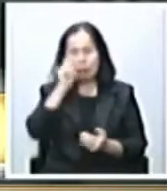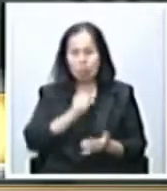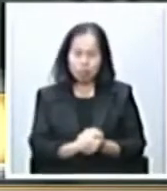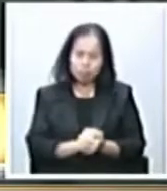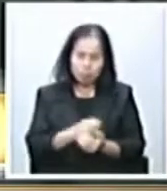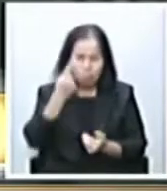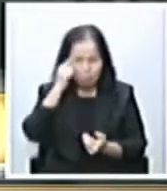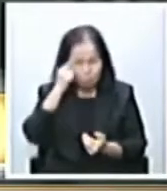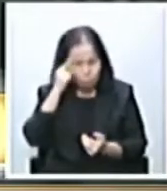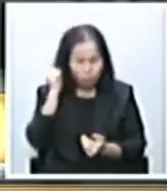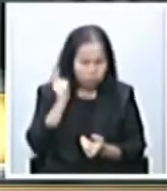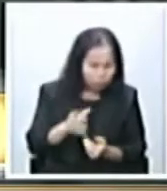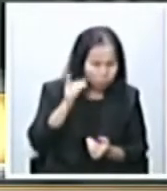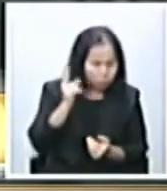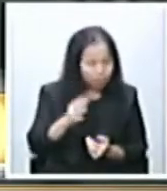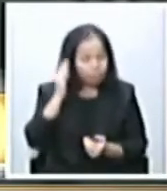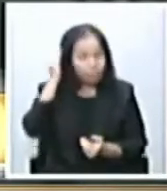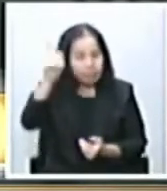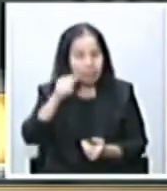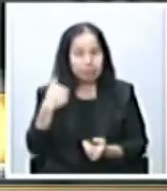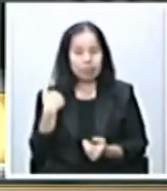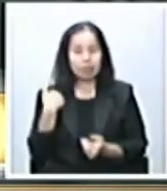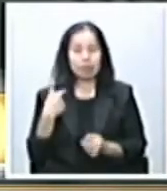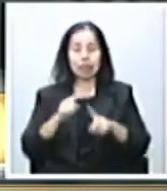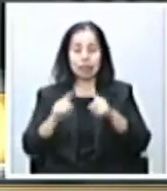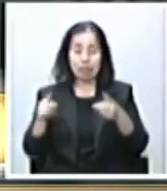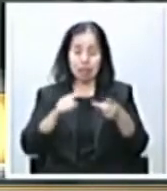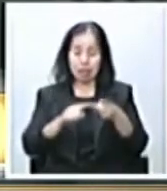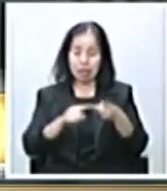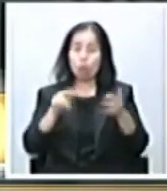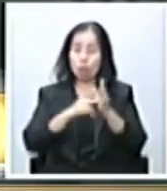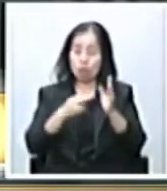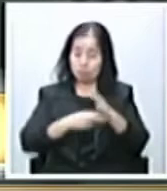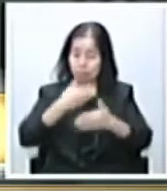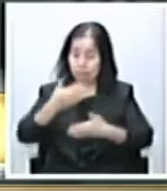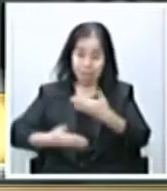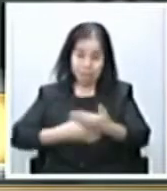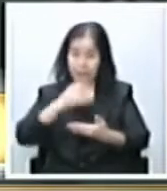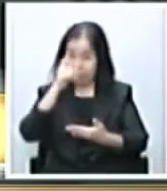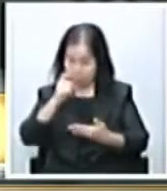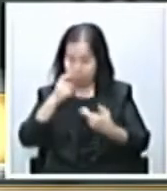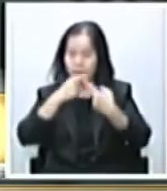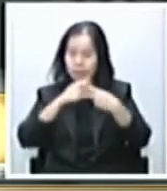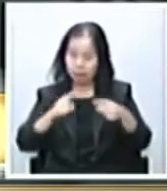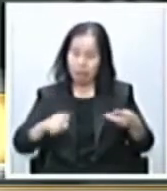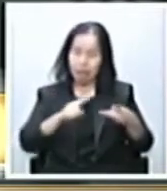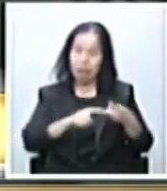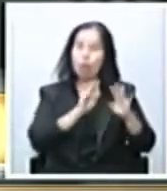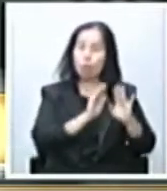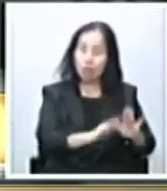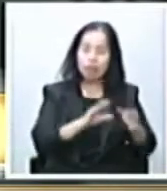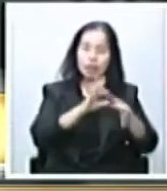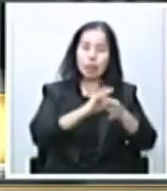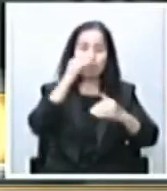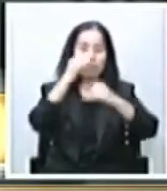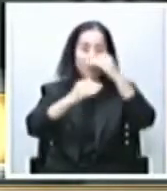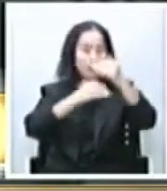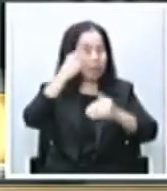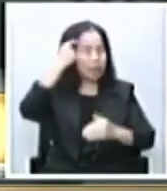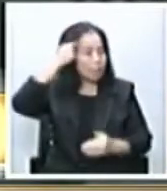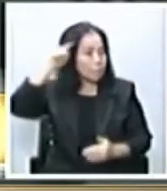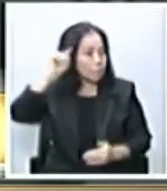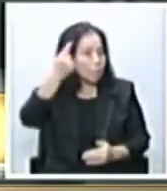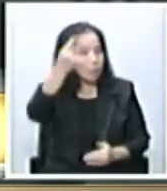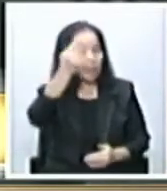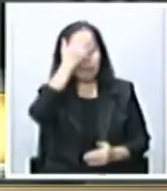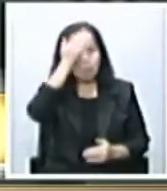ไม่ประสบความสำเร็จเหล่านี้ถึงแม้อาจจะไม่มีคุณค่าในเชิงพาณิชย์แต่มีคุณค่าในเชิงการพัฒนาสติปัญญาเพราะกระบว